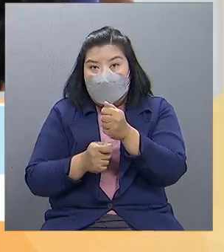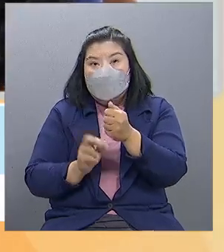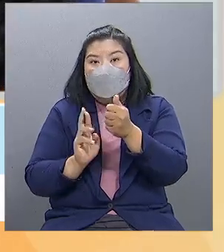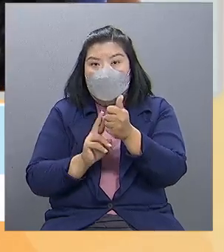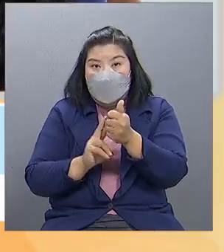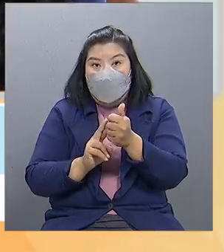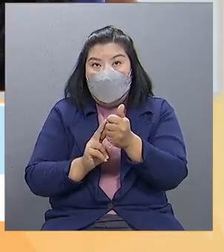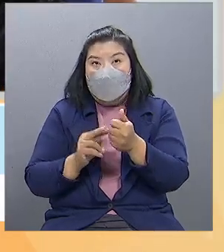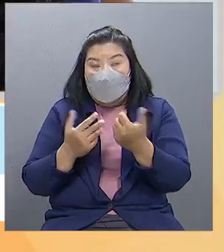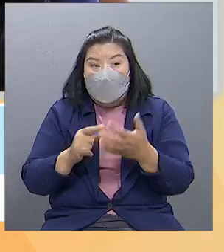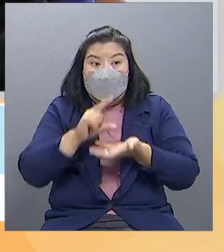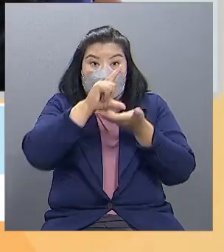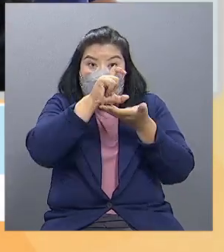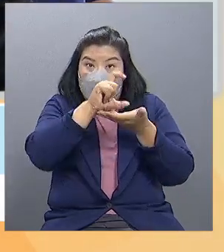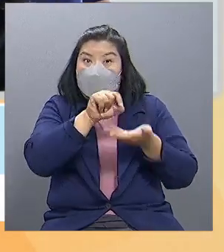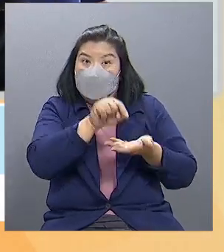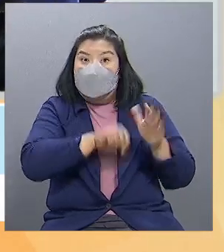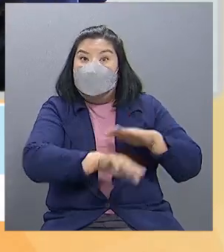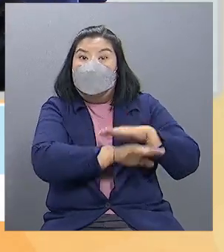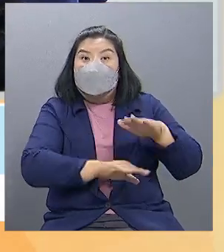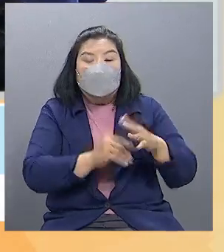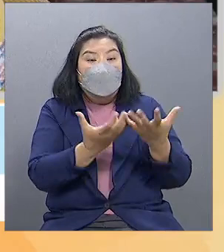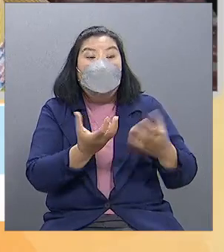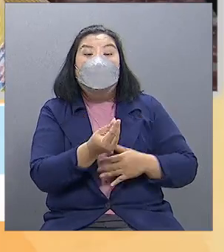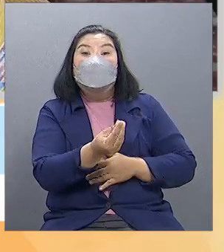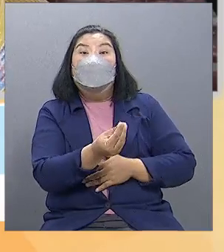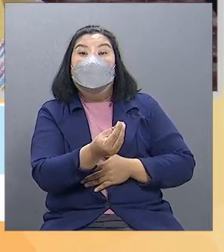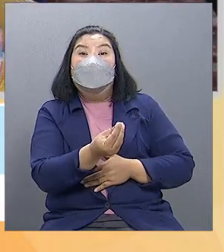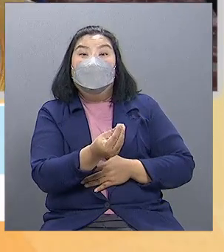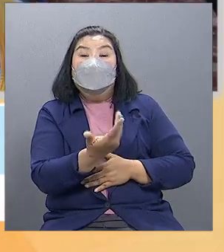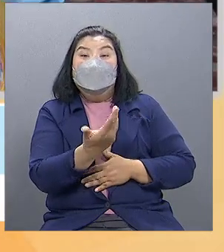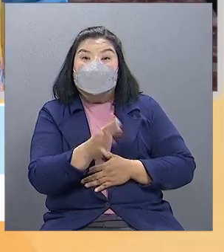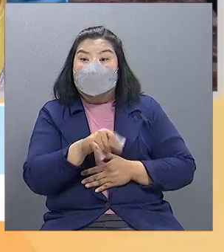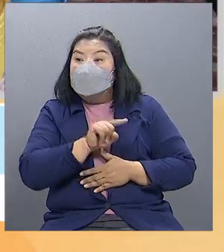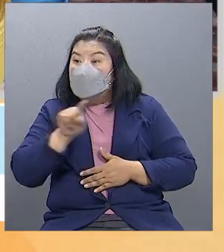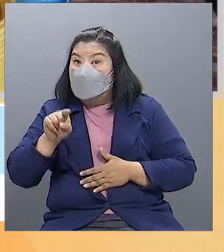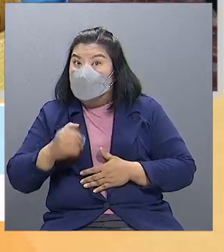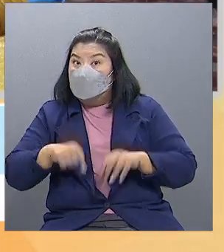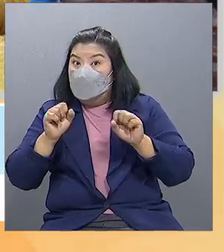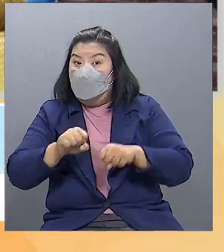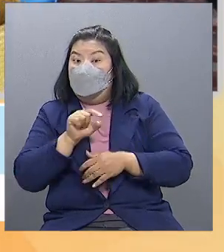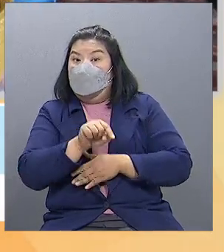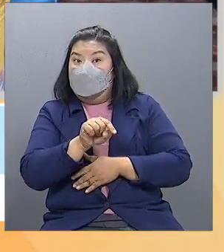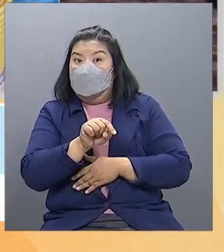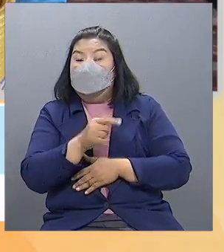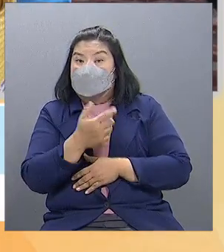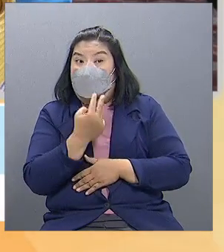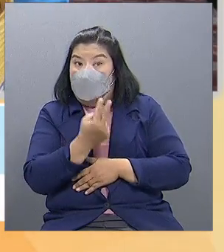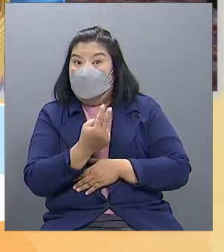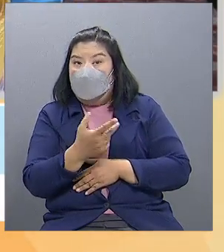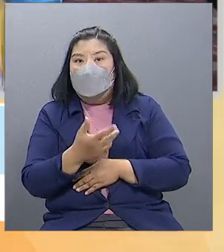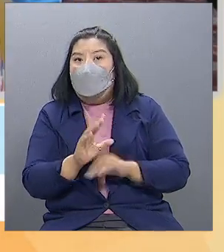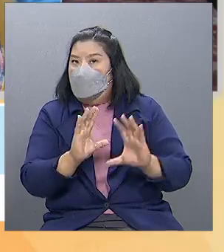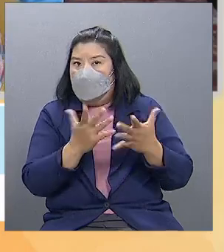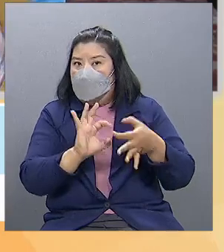ถ่ายแล้วเดี protestทกรวกัว่าทานแรกเรามาใหเผ่าแล้วเพื่อที่จะ